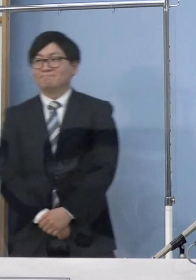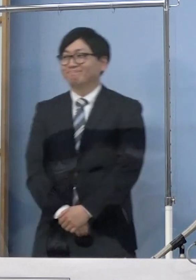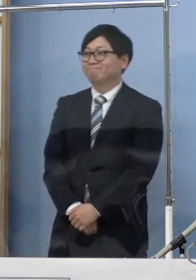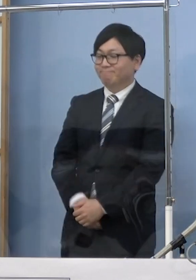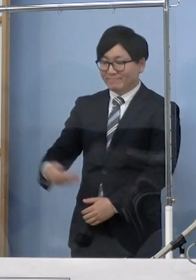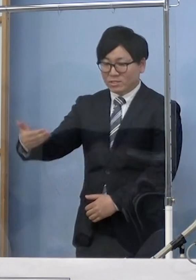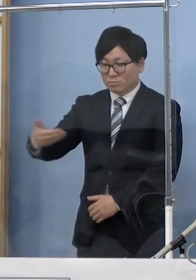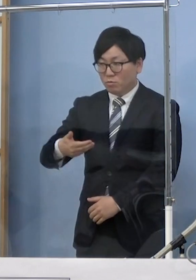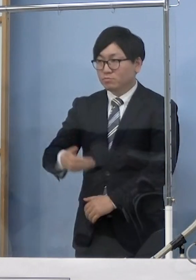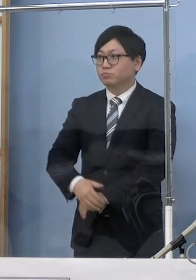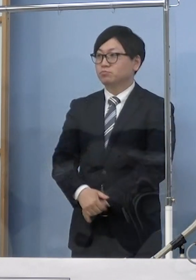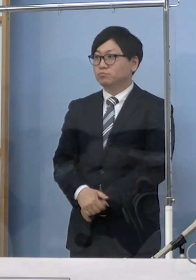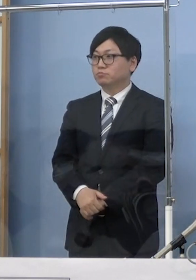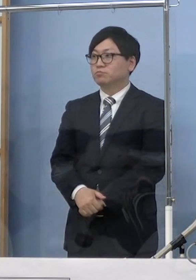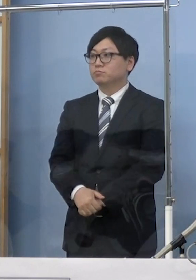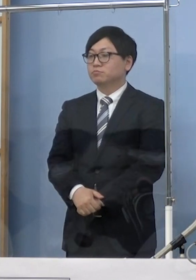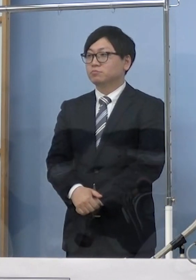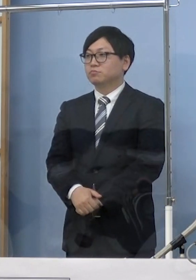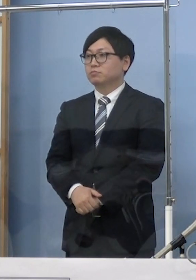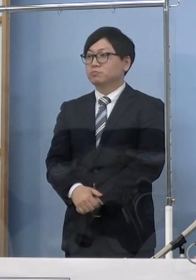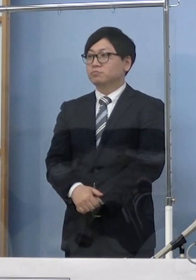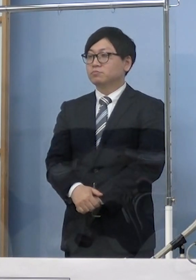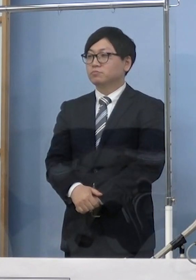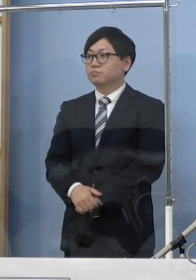どうぞ。はい、